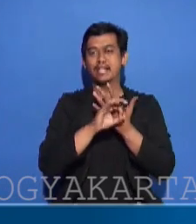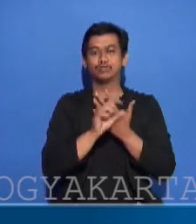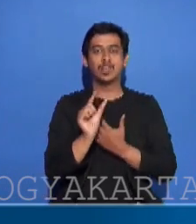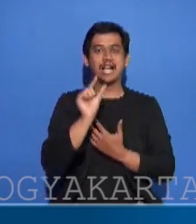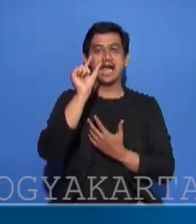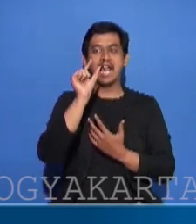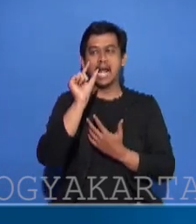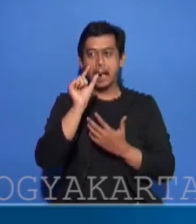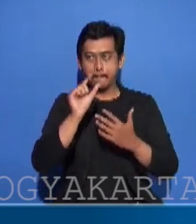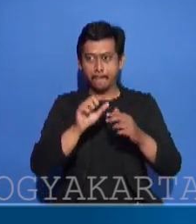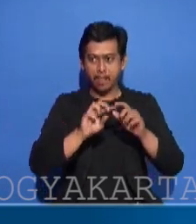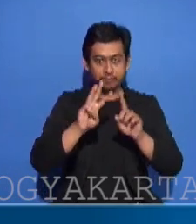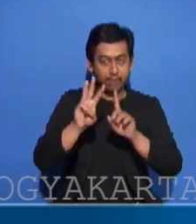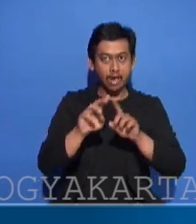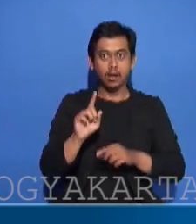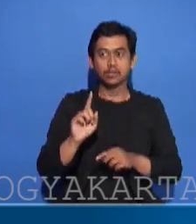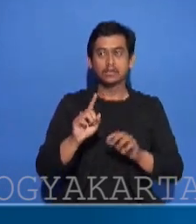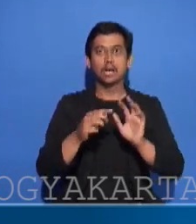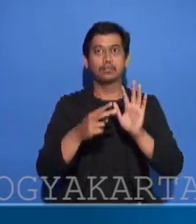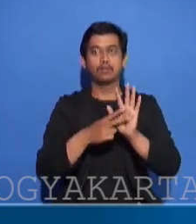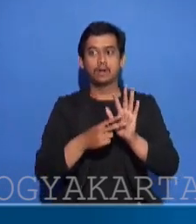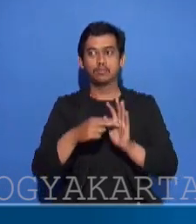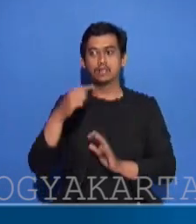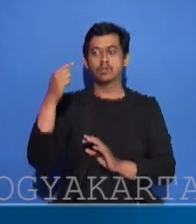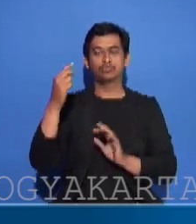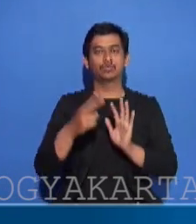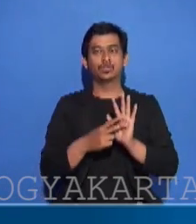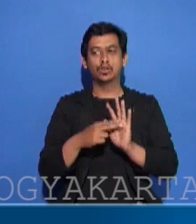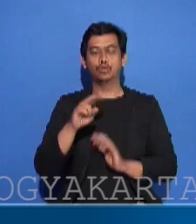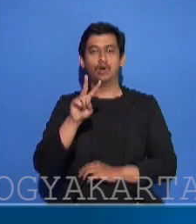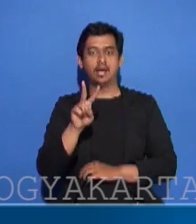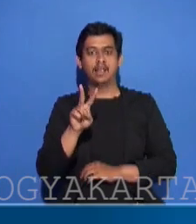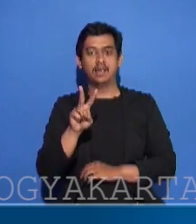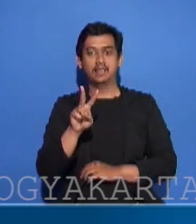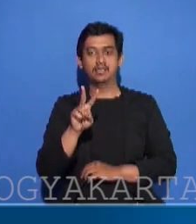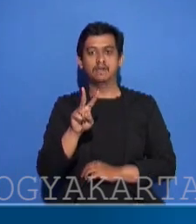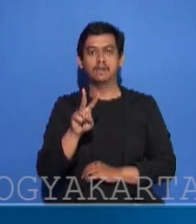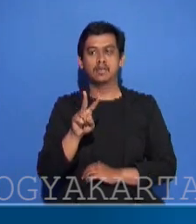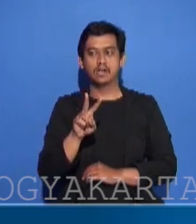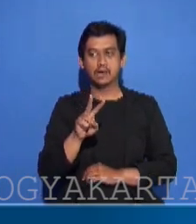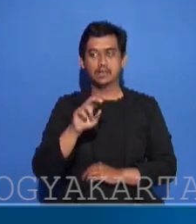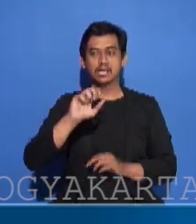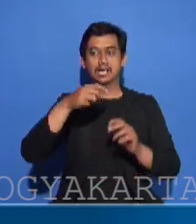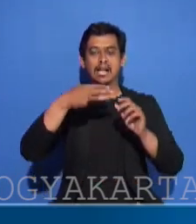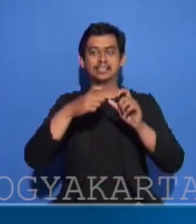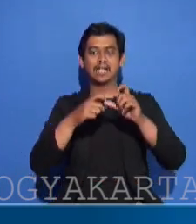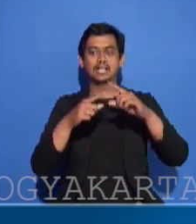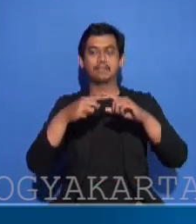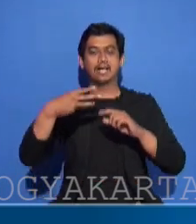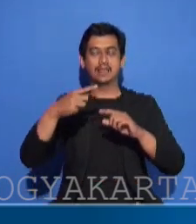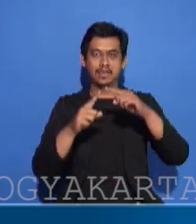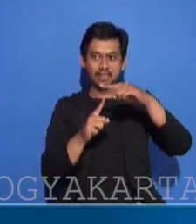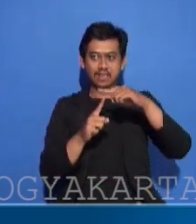Nomor perorangan Putra dan 2 nomor estafet harapannya dari kejuaraan ini nanti bisa muncul